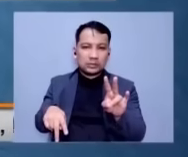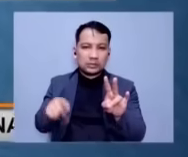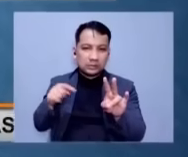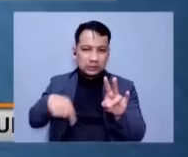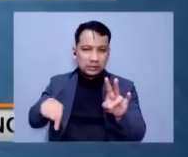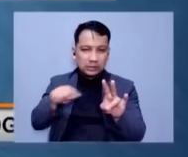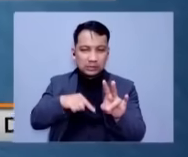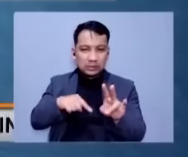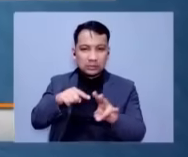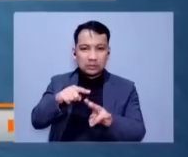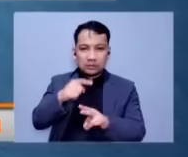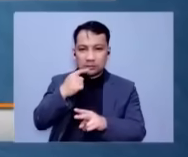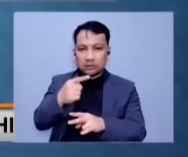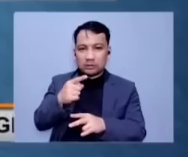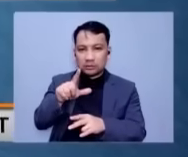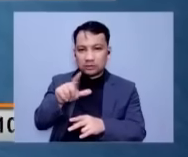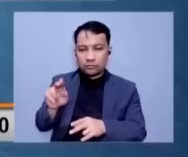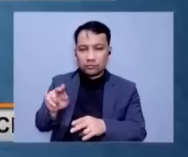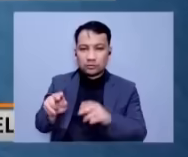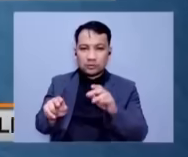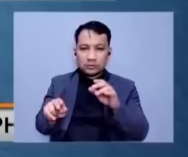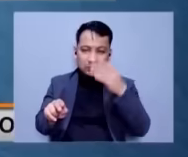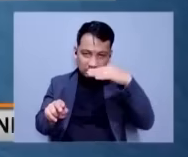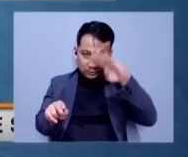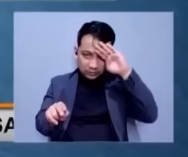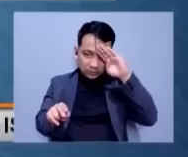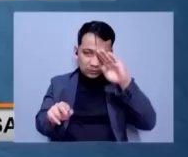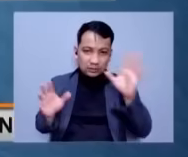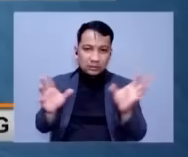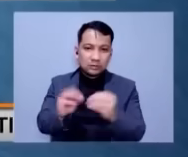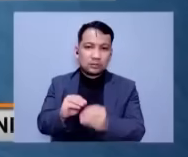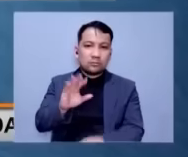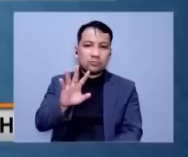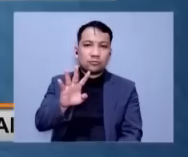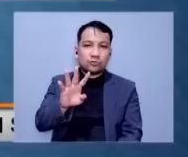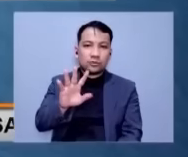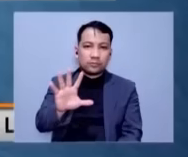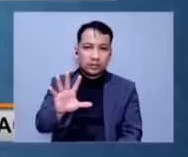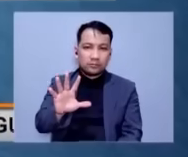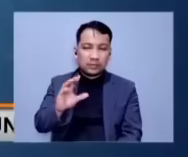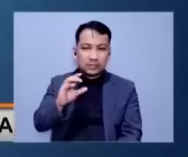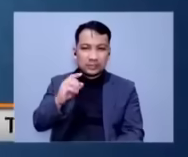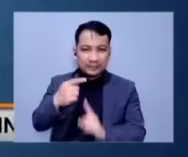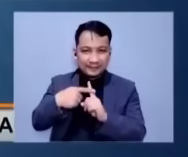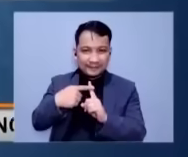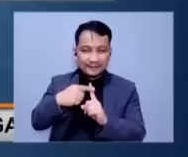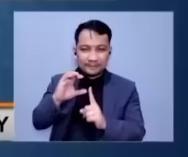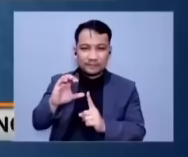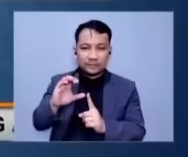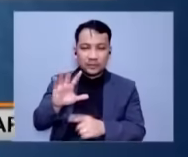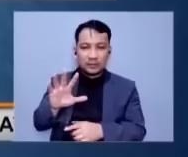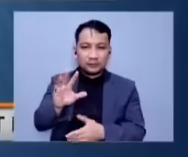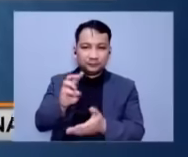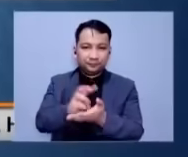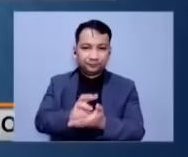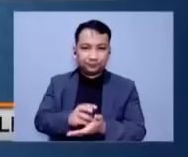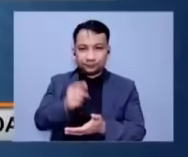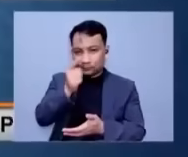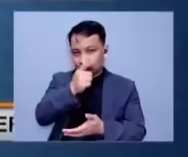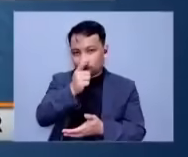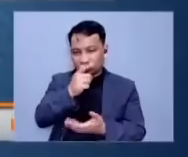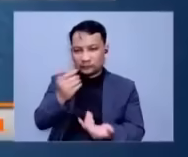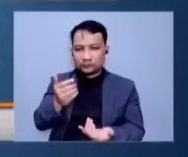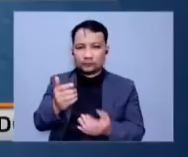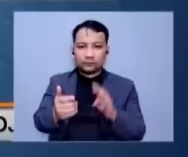Bacnotan, La Union at Sangli Point, Cavite, umalo sa 45 degrees ang damang init. Limang lugar naman sa Luzon ang nakaramdam ng